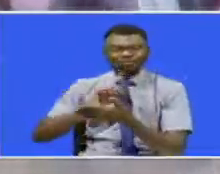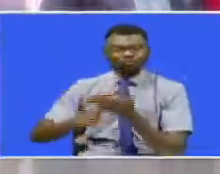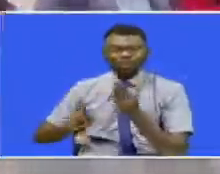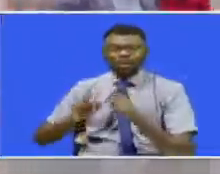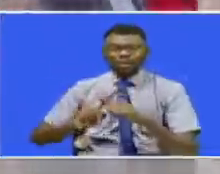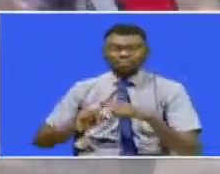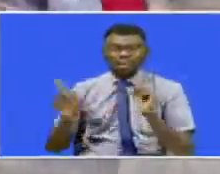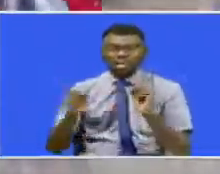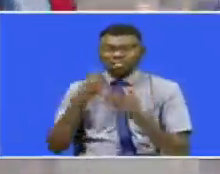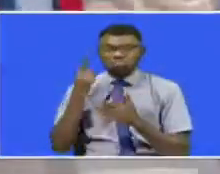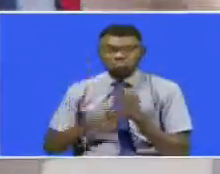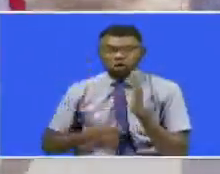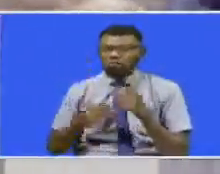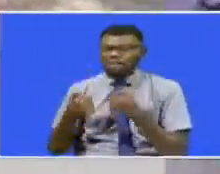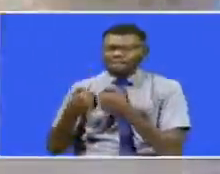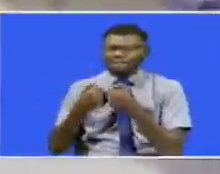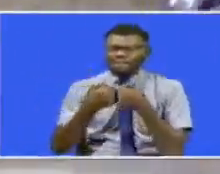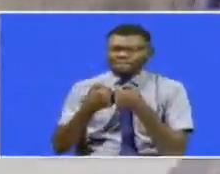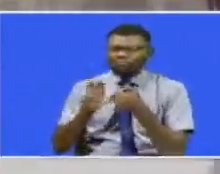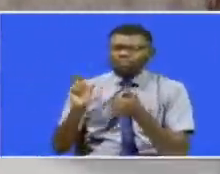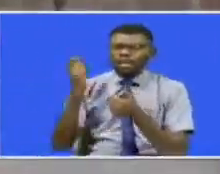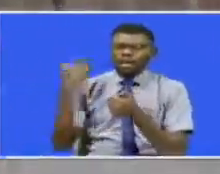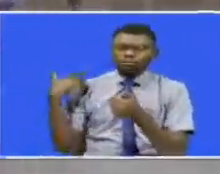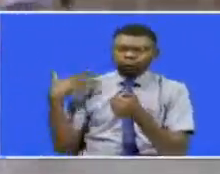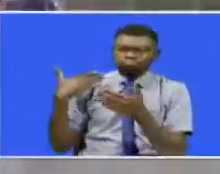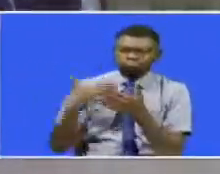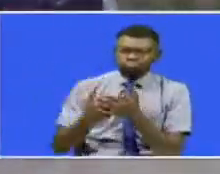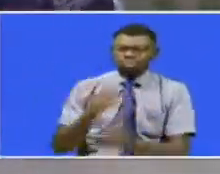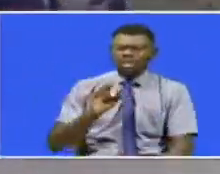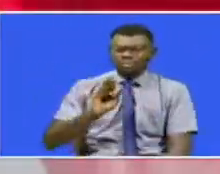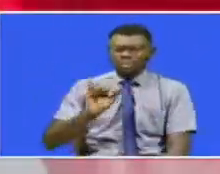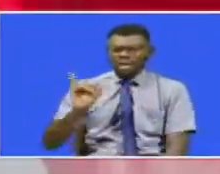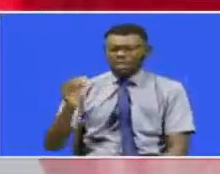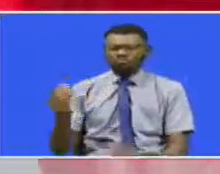mwarubaini kwa baadhi ya changamoto zinazolikumba taifa hili.